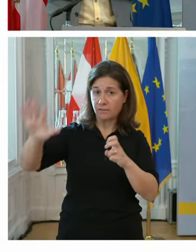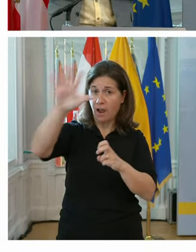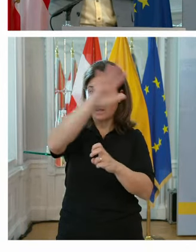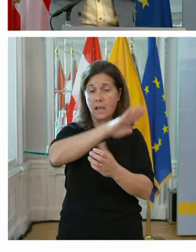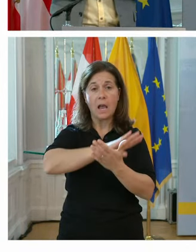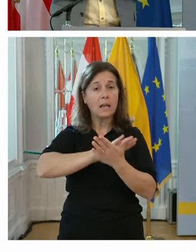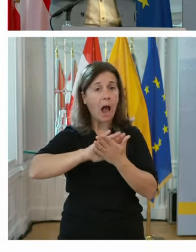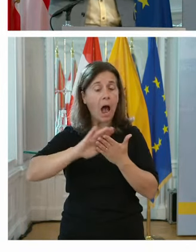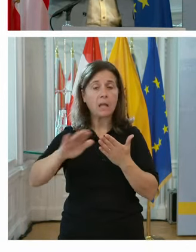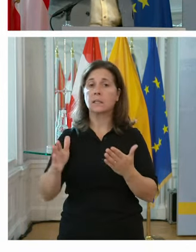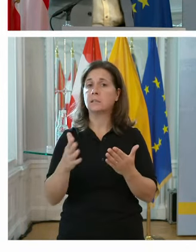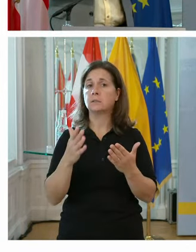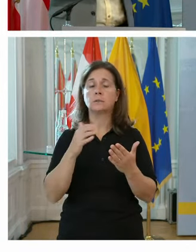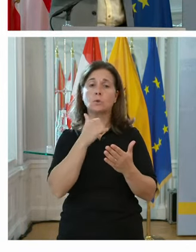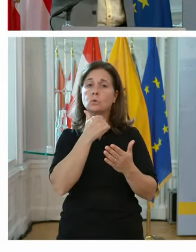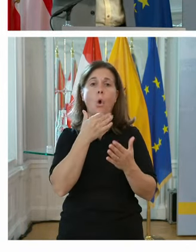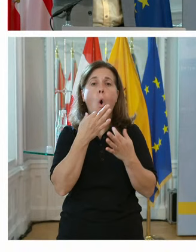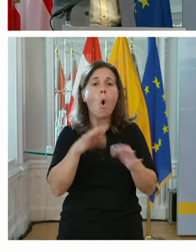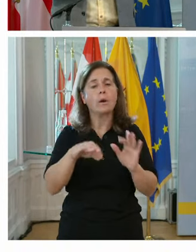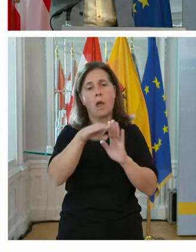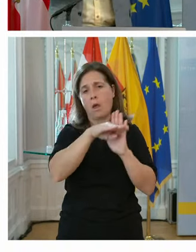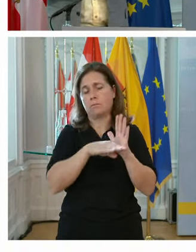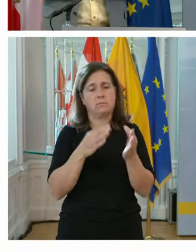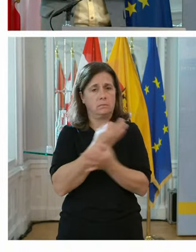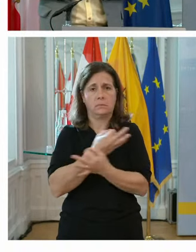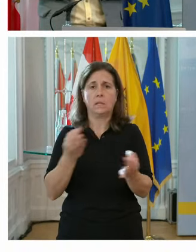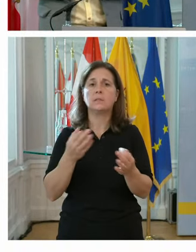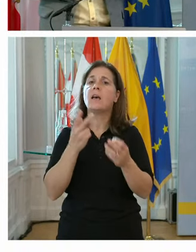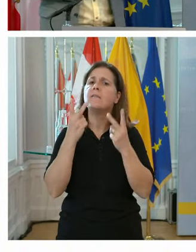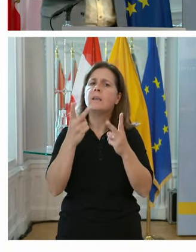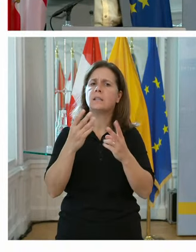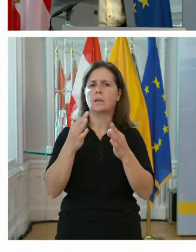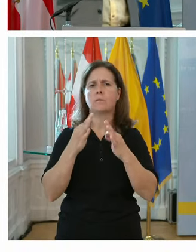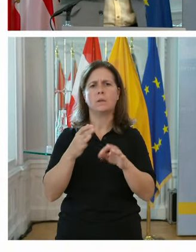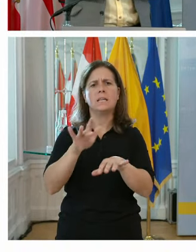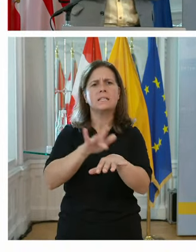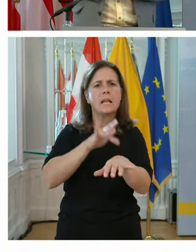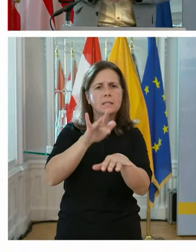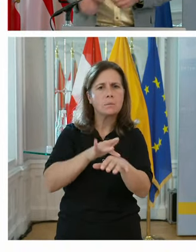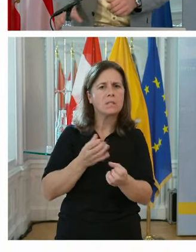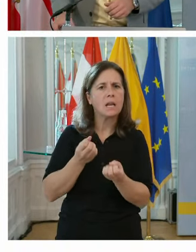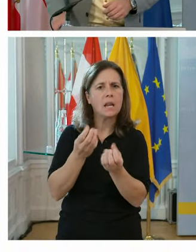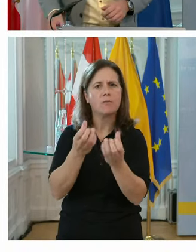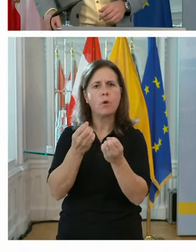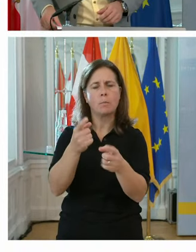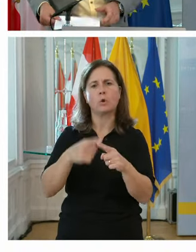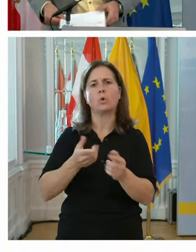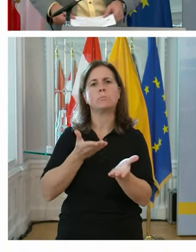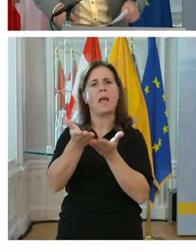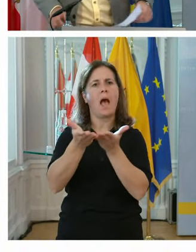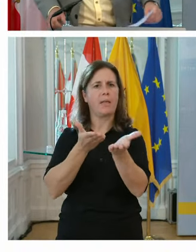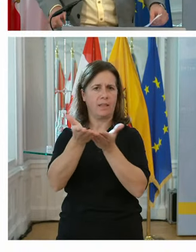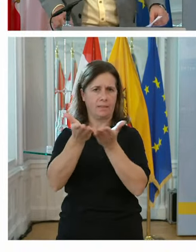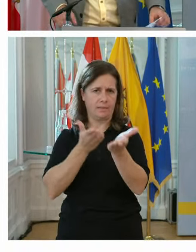und unverbindlich. Und uns ist es einfach wichtig, zu sensibilisieren, zu informieren und zu beraten.